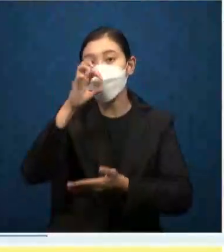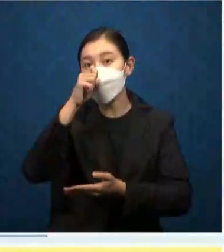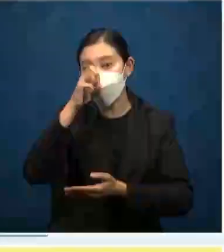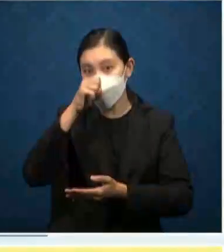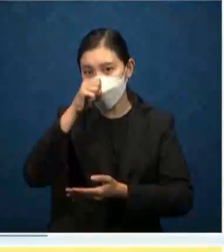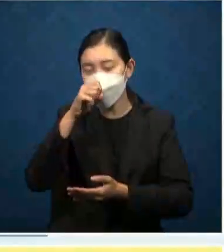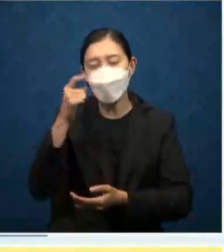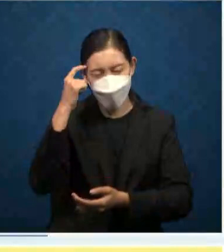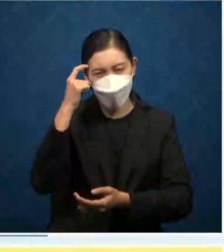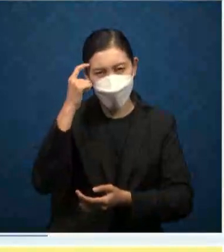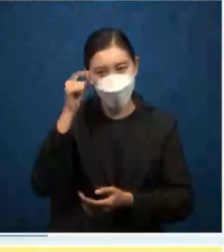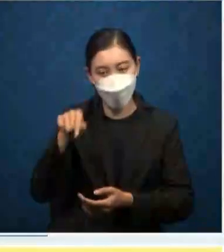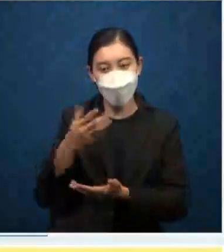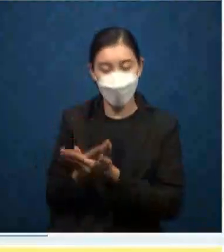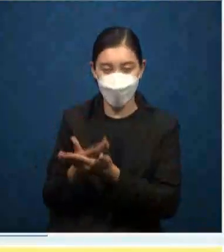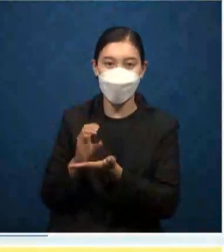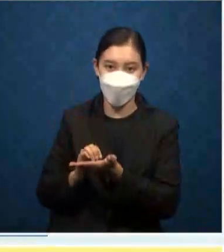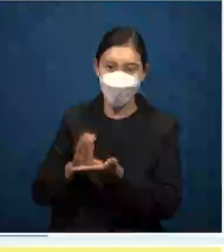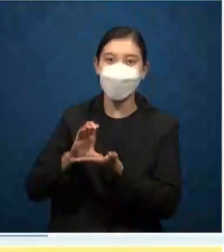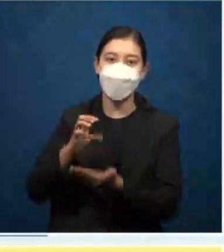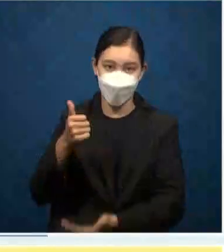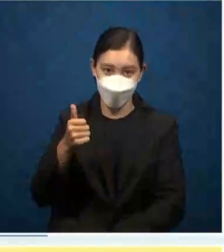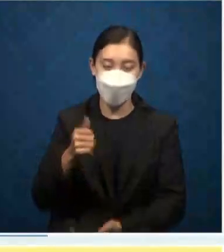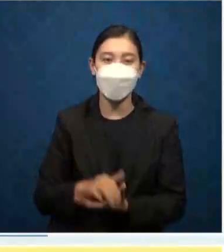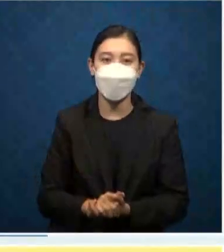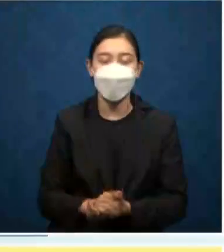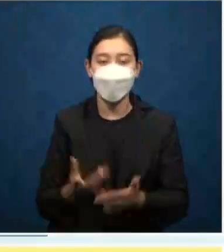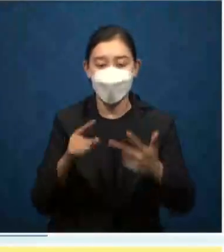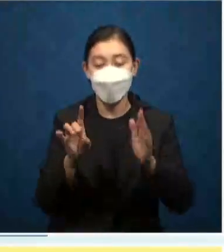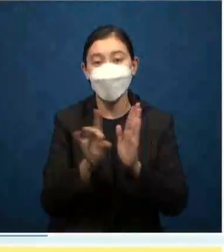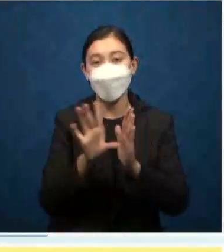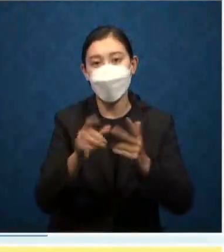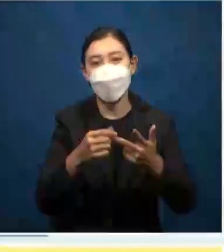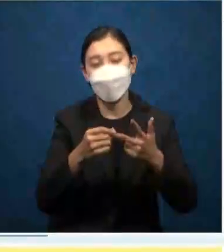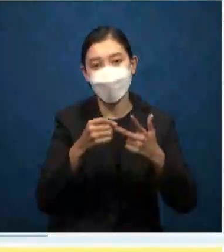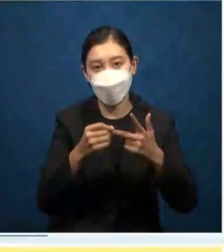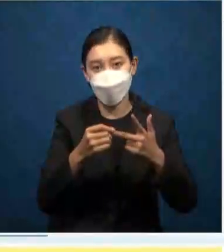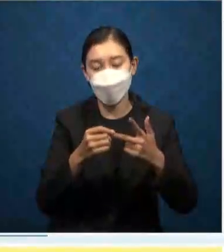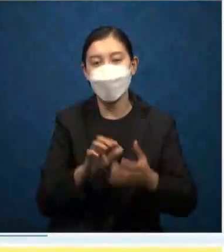สุดท้ายเวลาจำกัดผมขอแตะนิดเดียวเรื่องงบบูรณาการแผนง